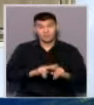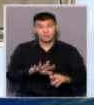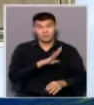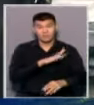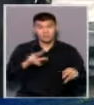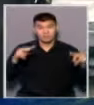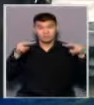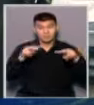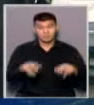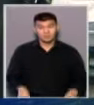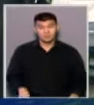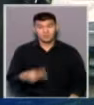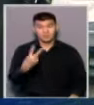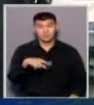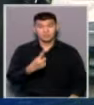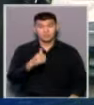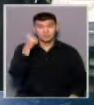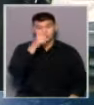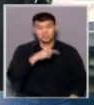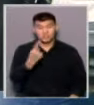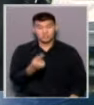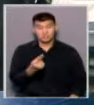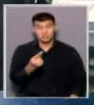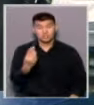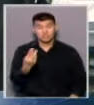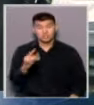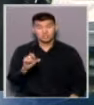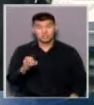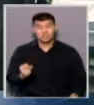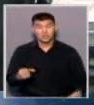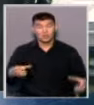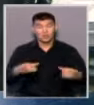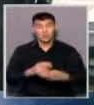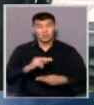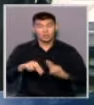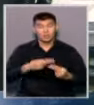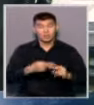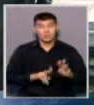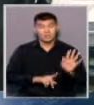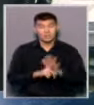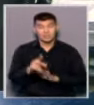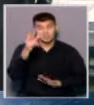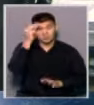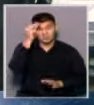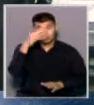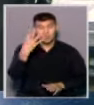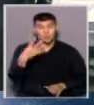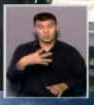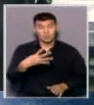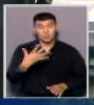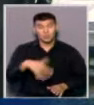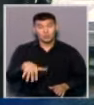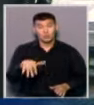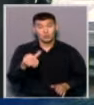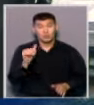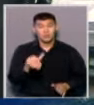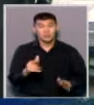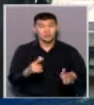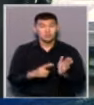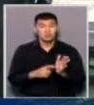дәлел. 2021 жылғы 1 шілдеге шағын және орта кәсіпкерлік субъектілер саны 50742 бірлікті